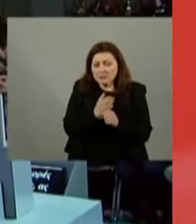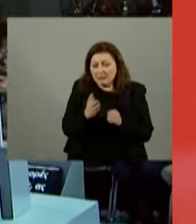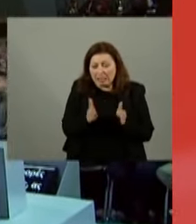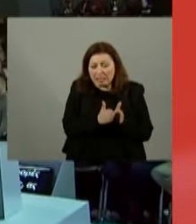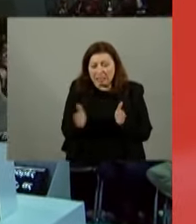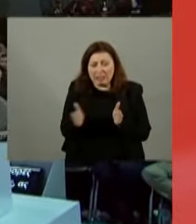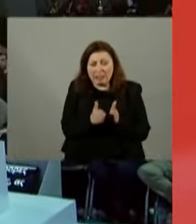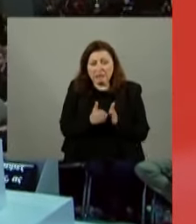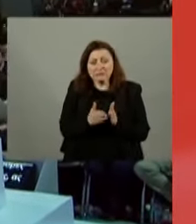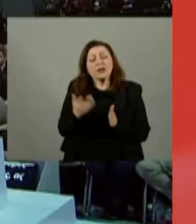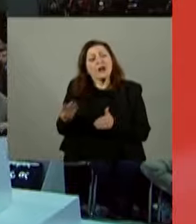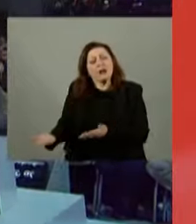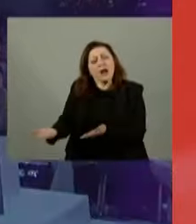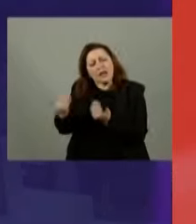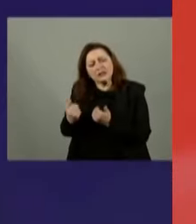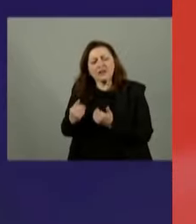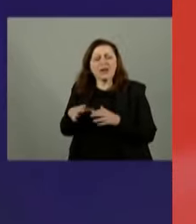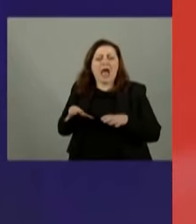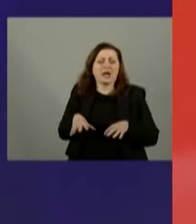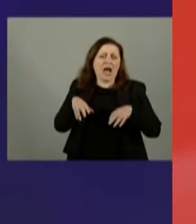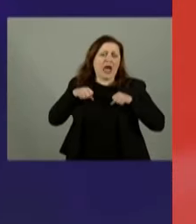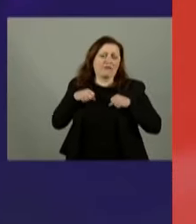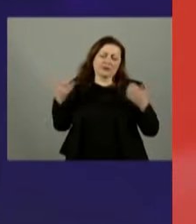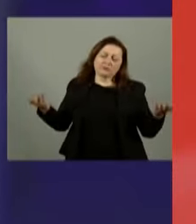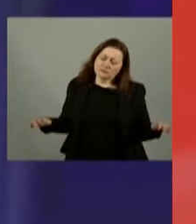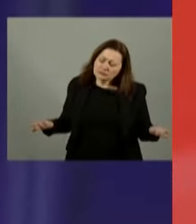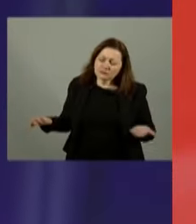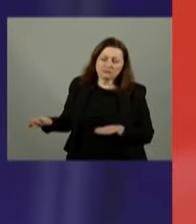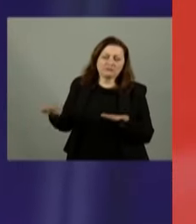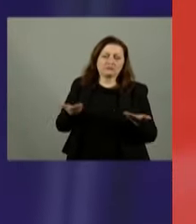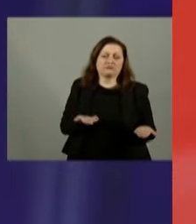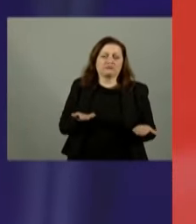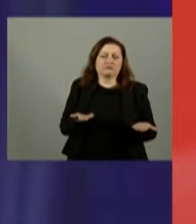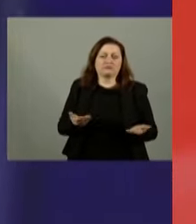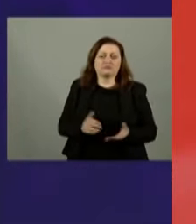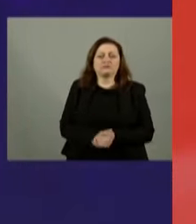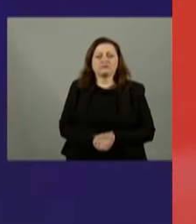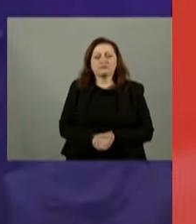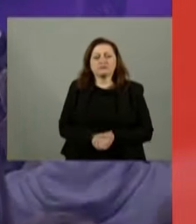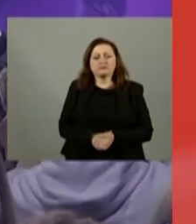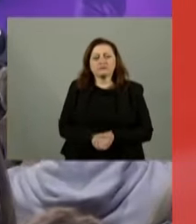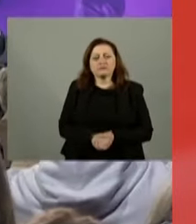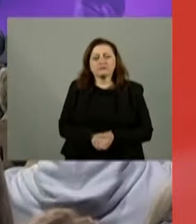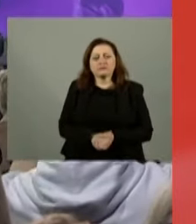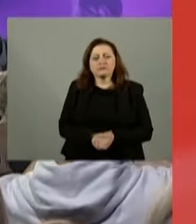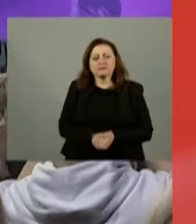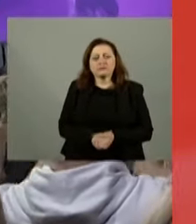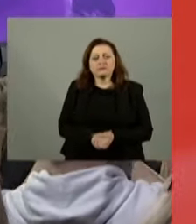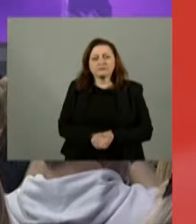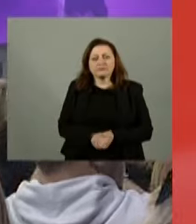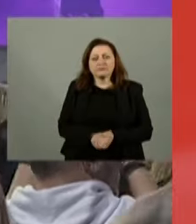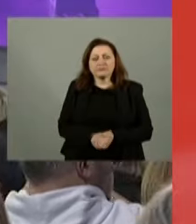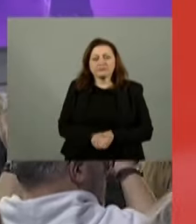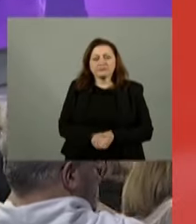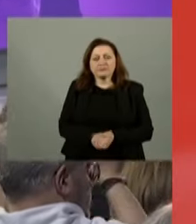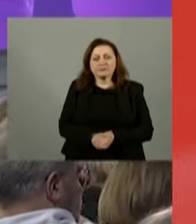χαρακτηριστικά τα οποία η Όλγα Γεροβασίλη σαφώς και δεν τα διαθέτει. Αυτό δηλαδή είναι και μια πρόκληση για το ποιοι θα πάνε, πώς θα πάνε και αν τελικά θα υπάρχει αυτή η συμμετοχή